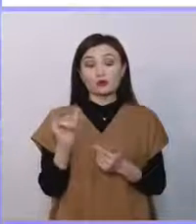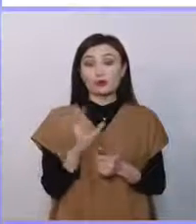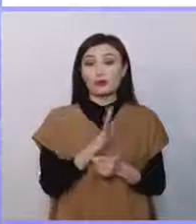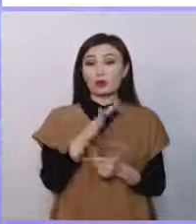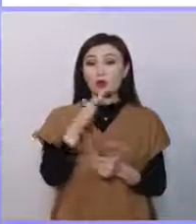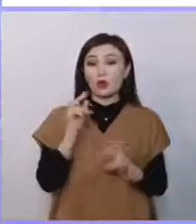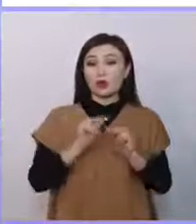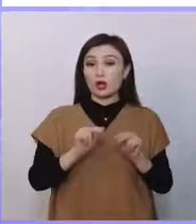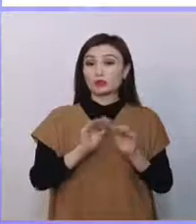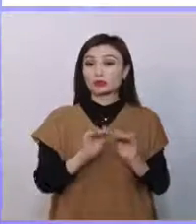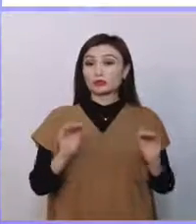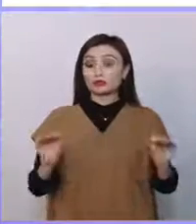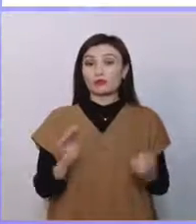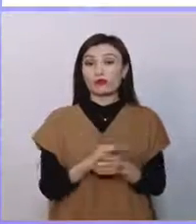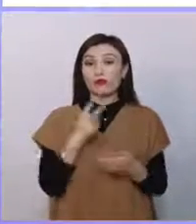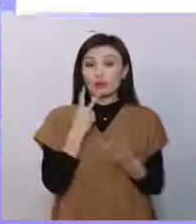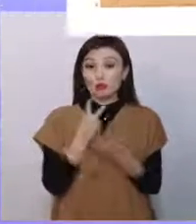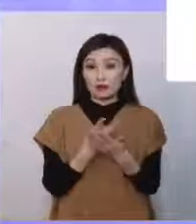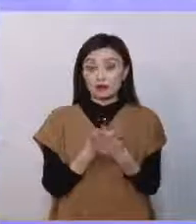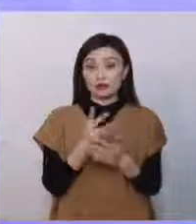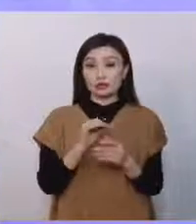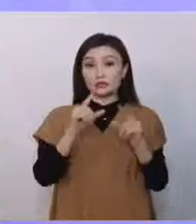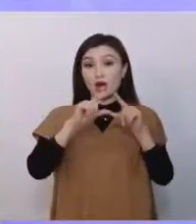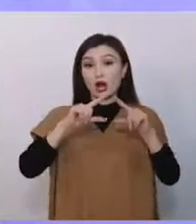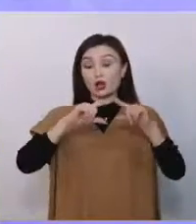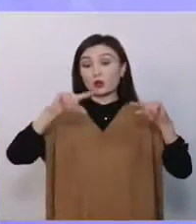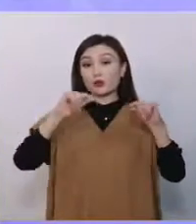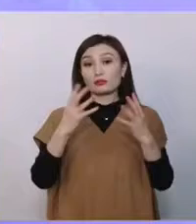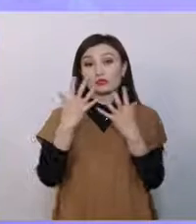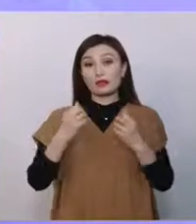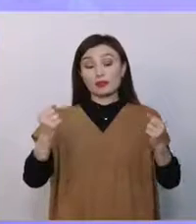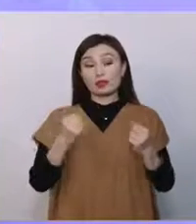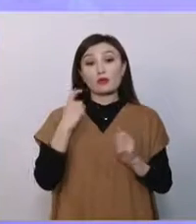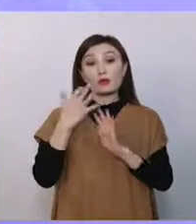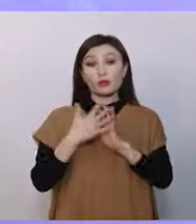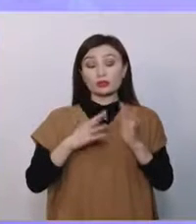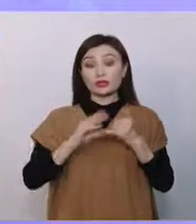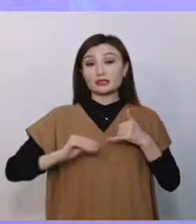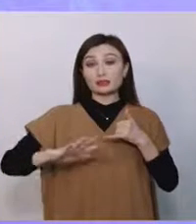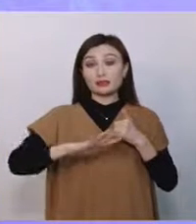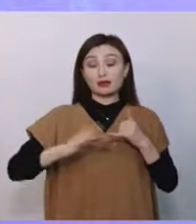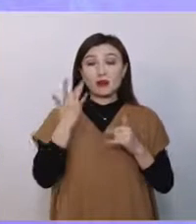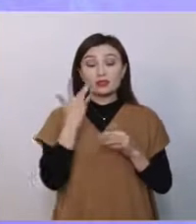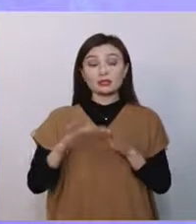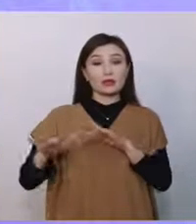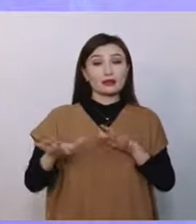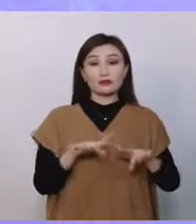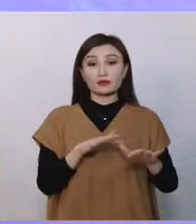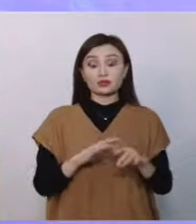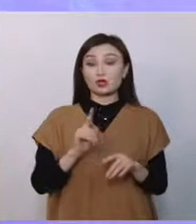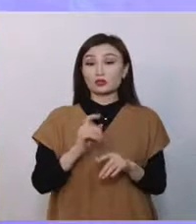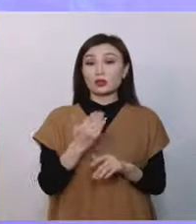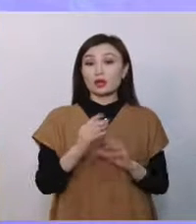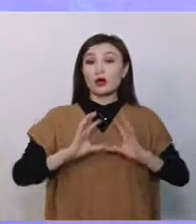много учеников наблюдая за лунным затмением пифагор понял что земля постоянно движется что